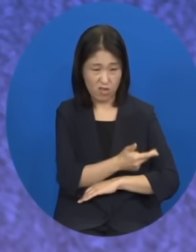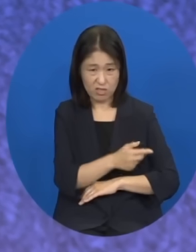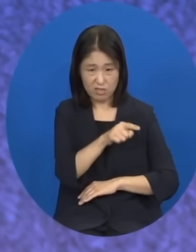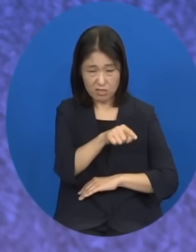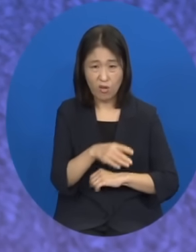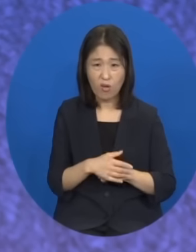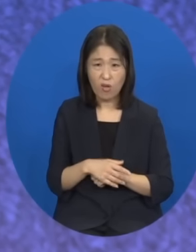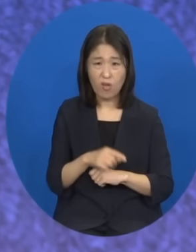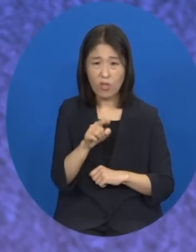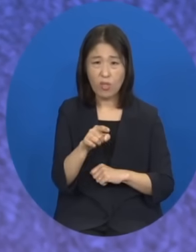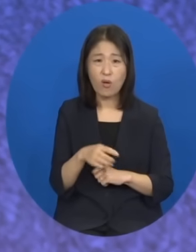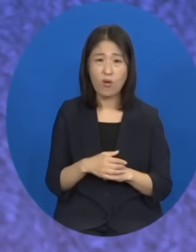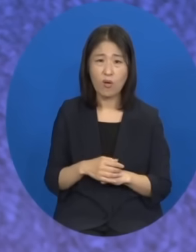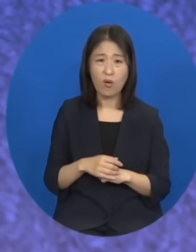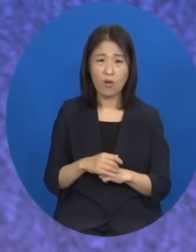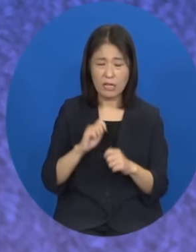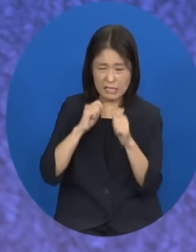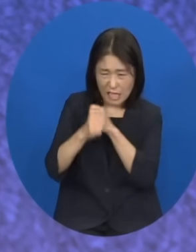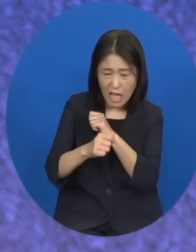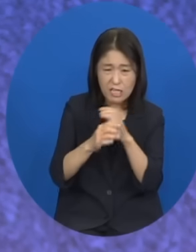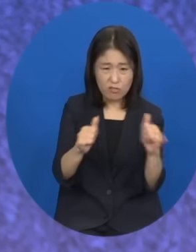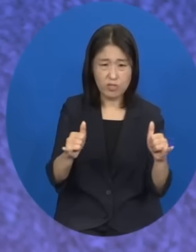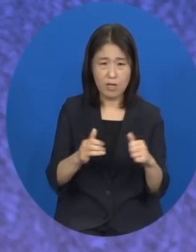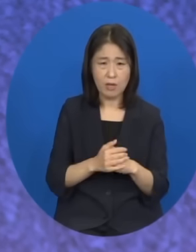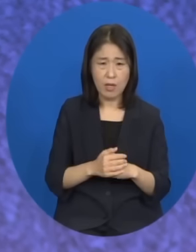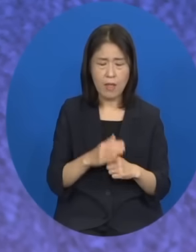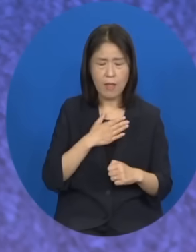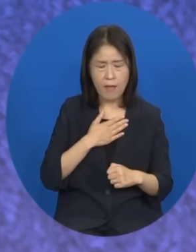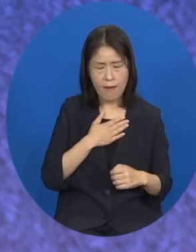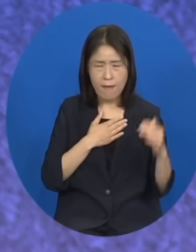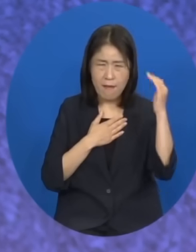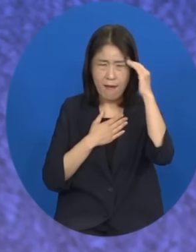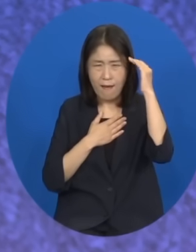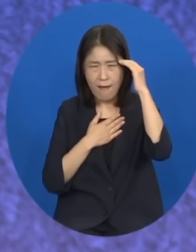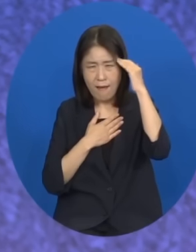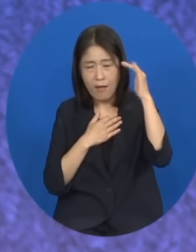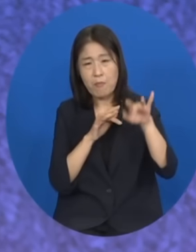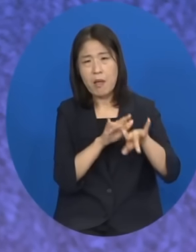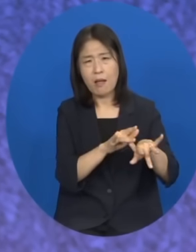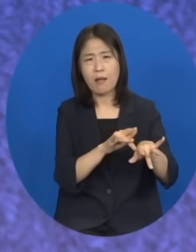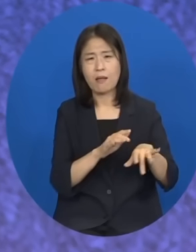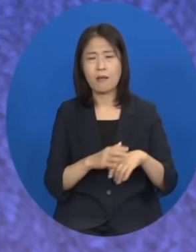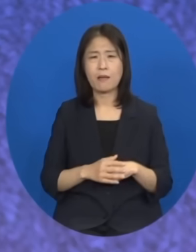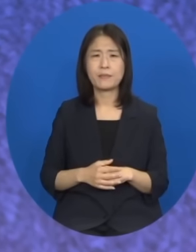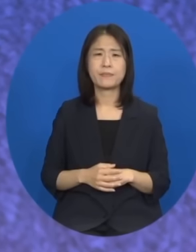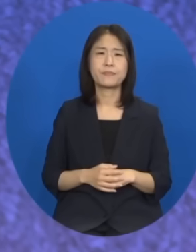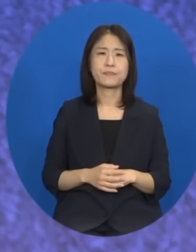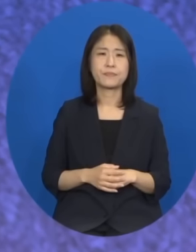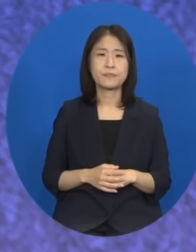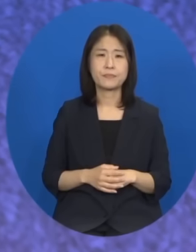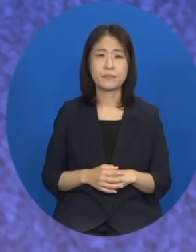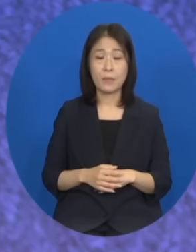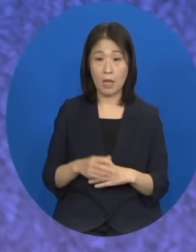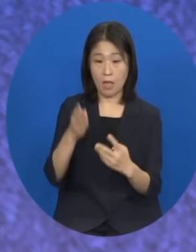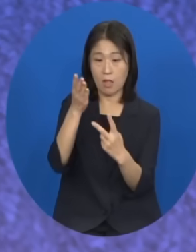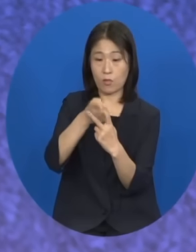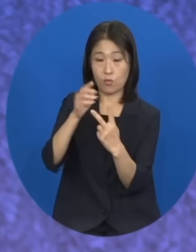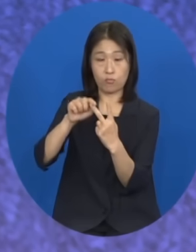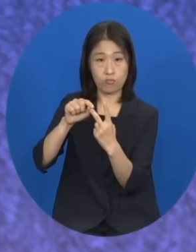사기꾼이야. 마귀는 끊임없이 저에게 그렇게 조롱하는 거예요. 근데 또